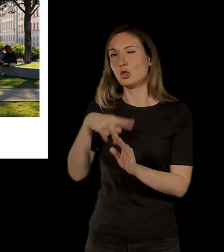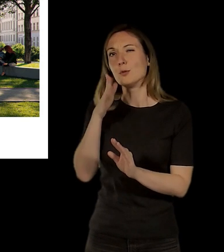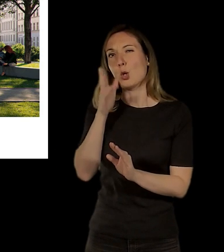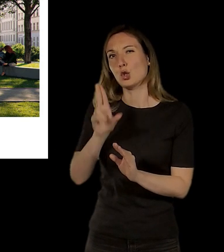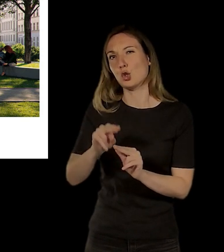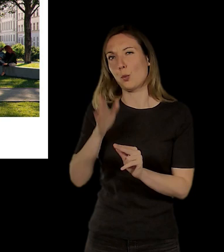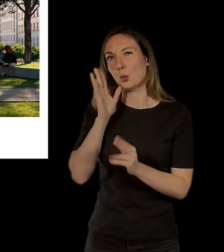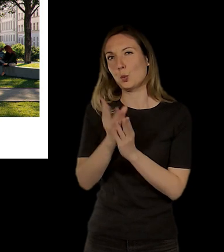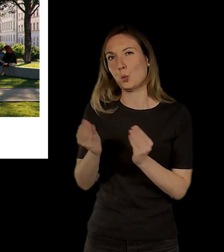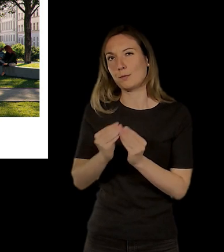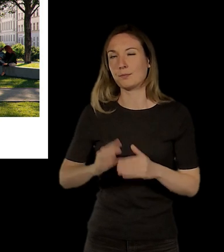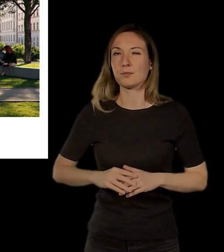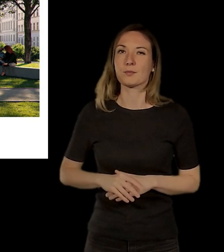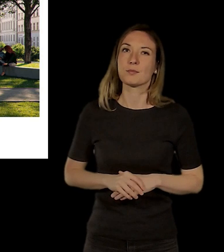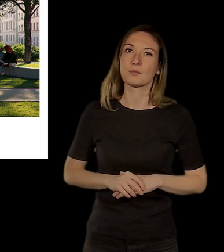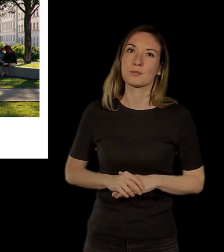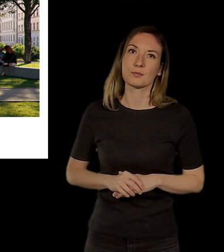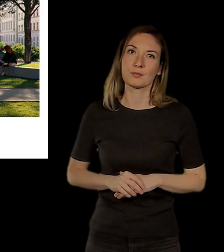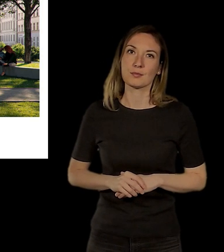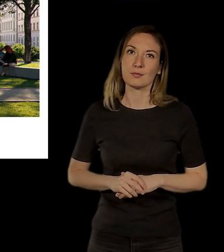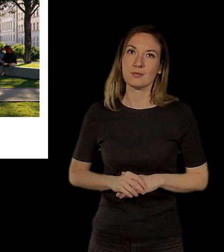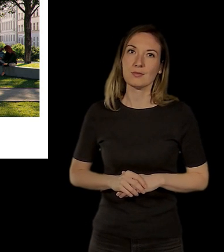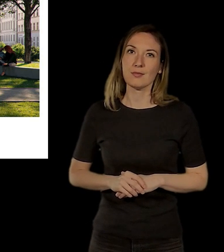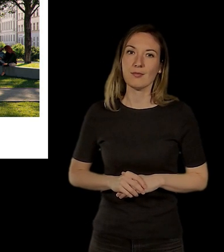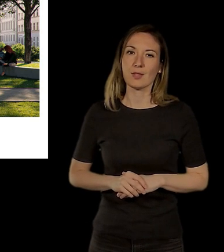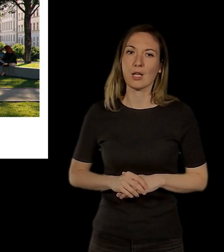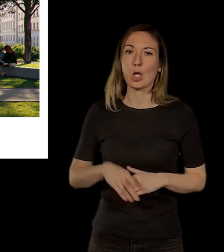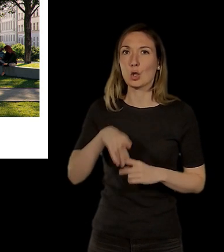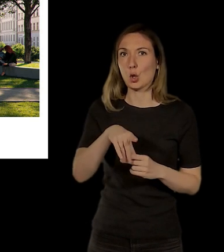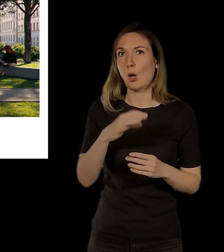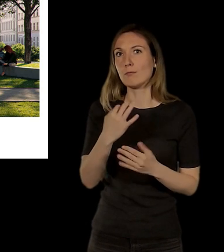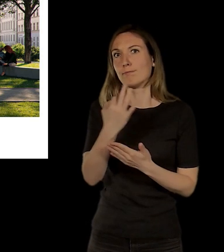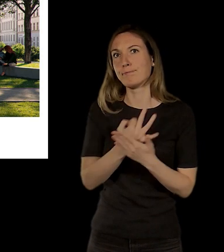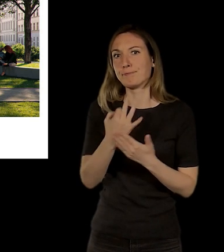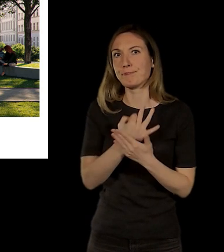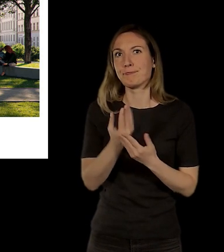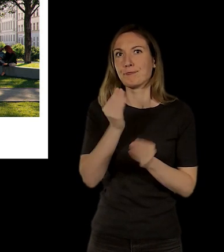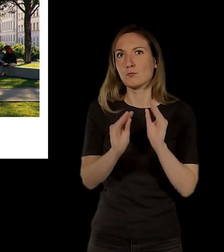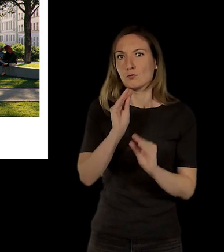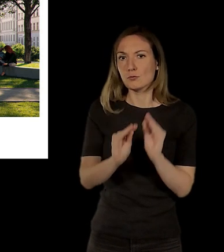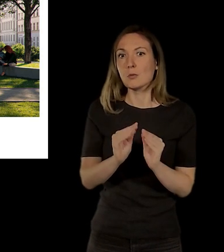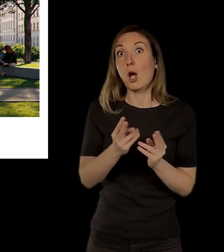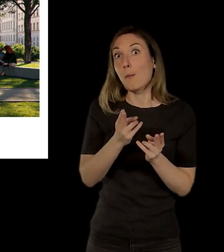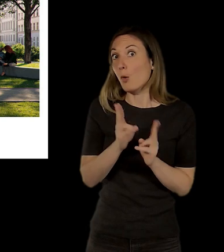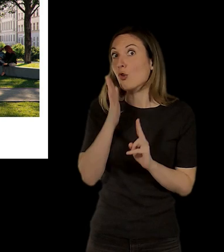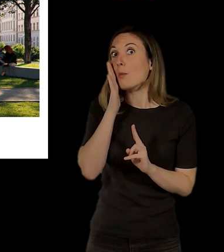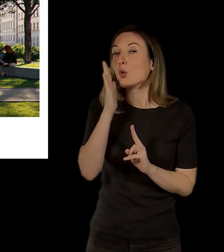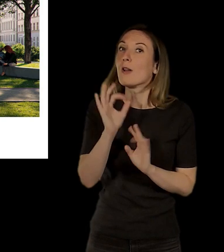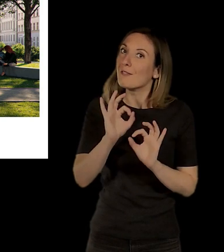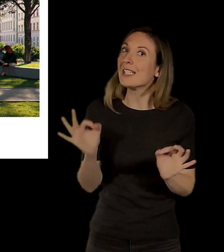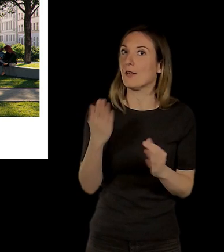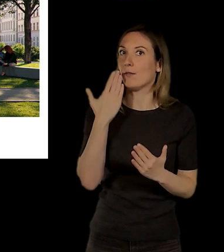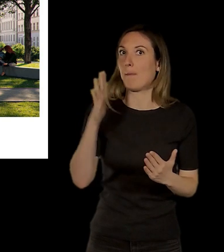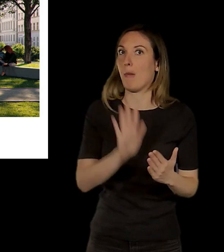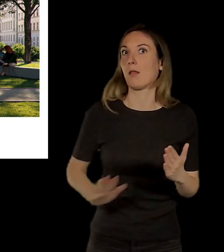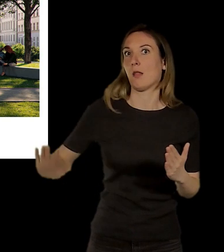A takhle toto je koláž možné podoby, co by tyto ingredience